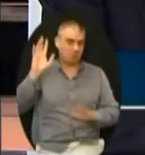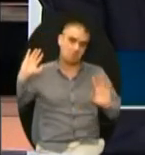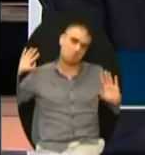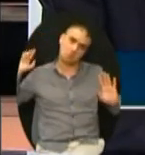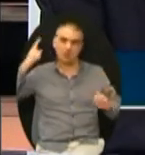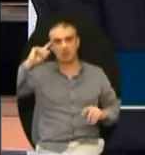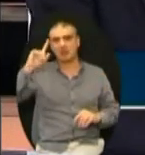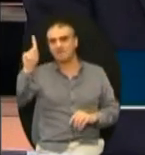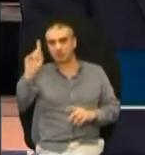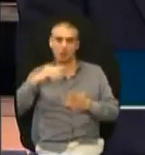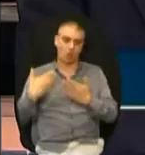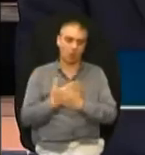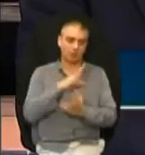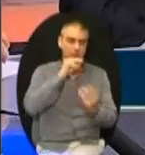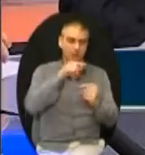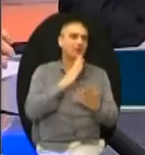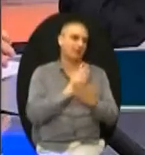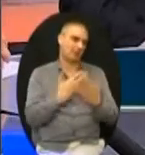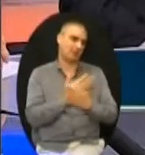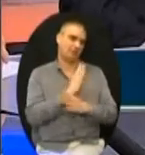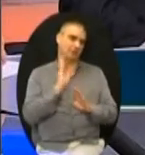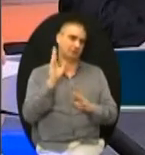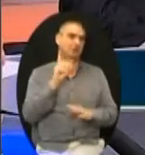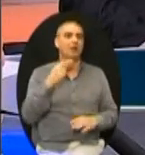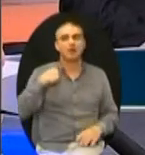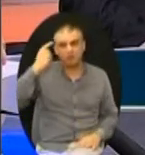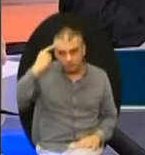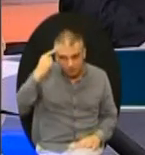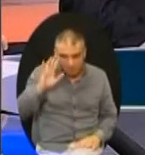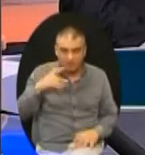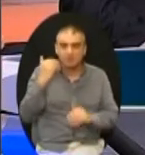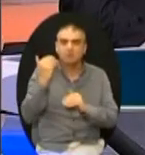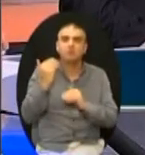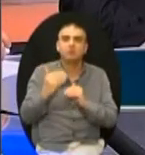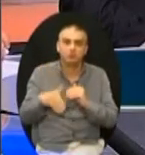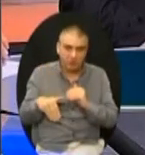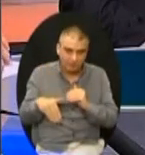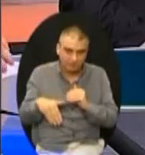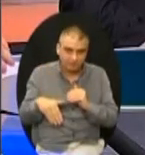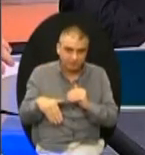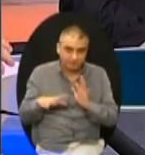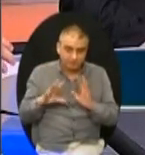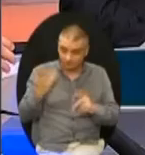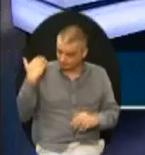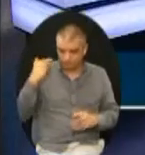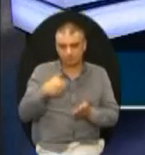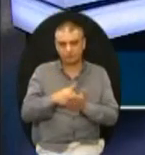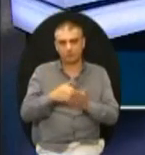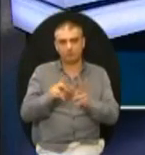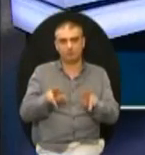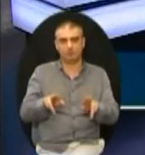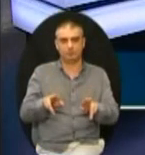אם זה ויינשטיין ידון או החדש ידון. החדש, ויינשטיין כבר לא ידון. דעתי הצנועה שבסופו של דבר, זאת אומרת, מה שהיה הוא